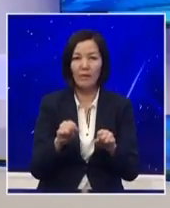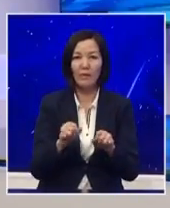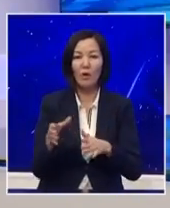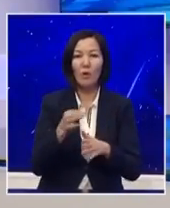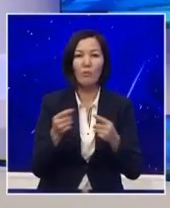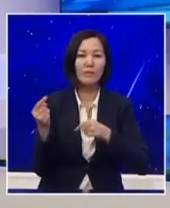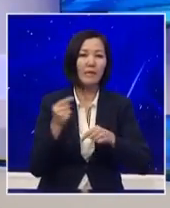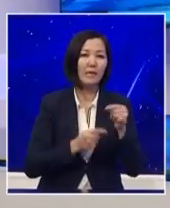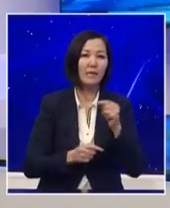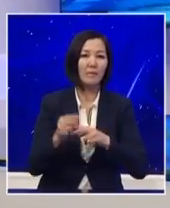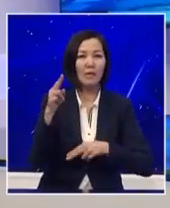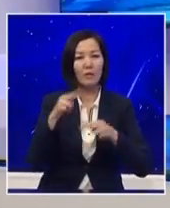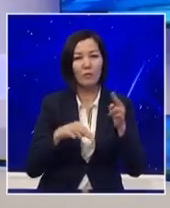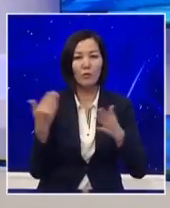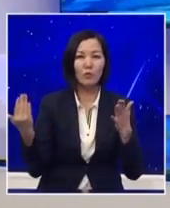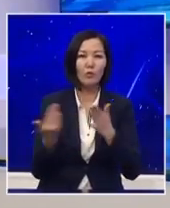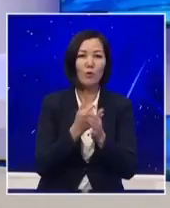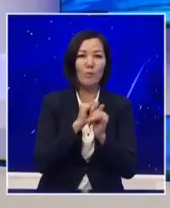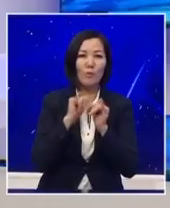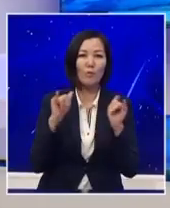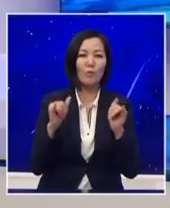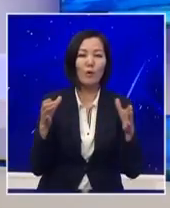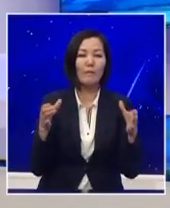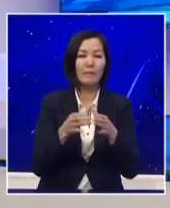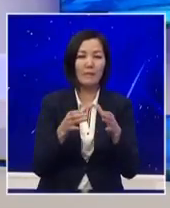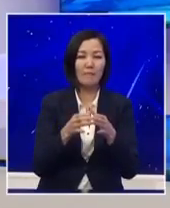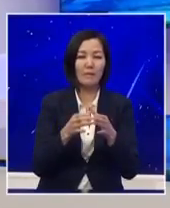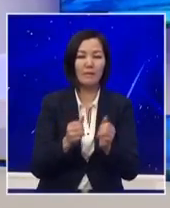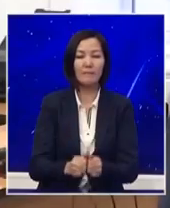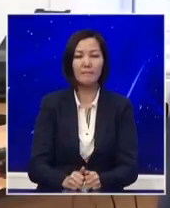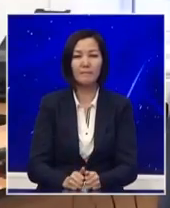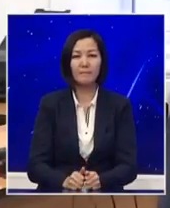облыстық кәсіпкерлік және индустриалды инновациялық даму басқармасының өкілдері.